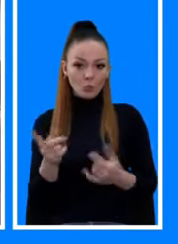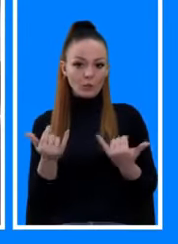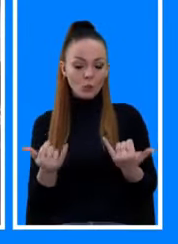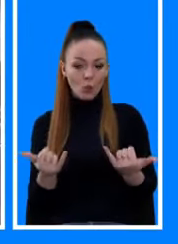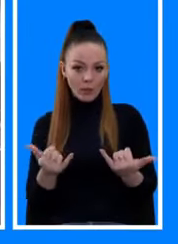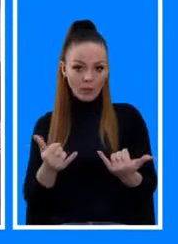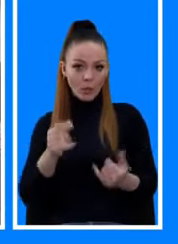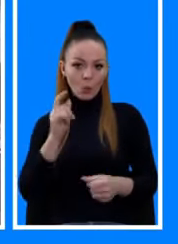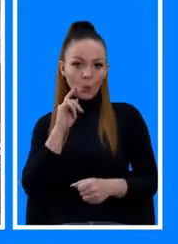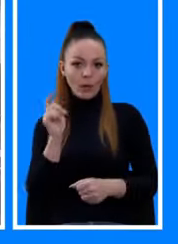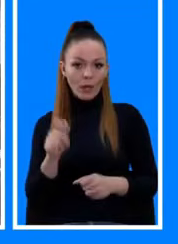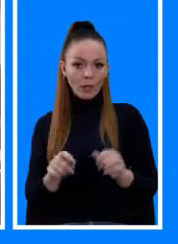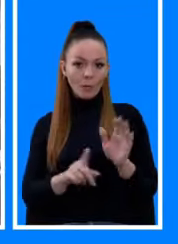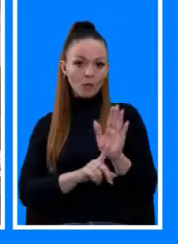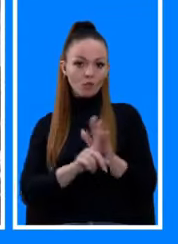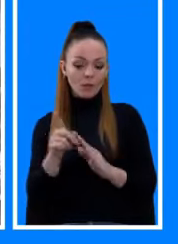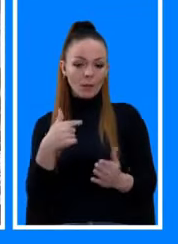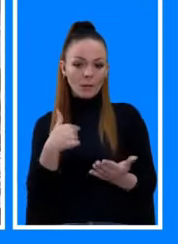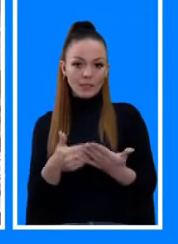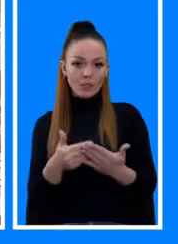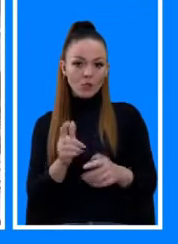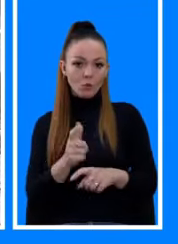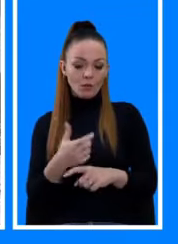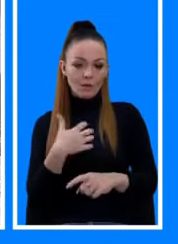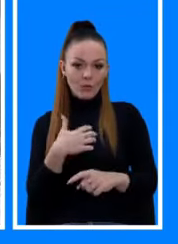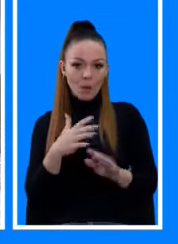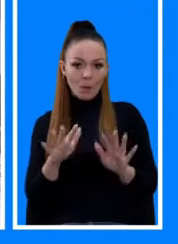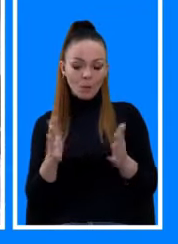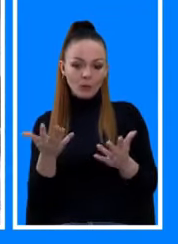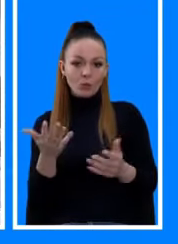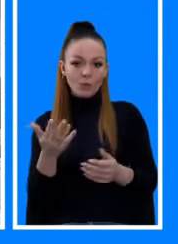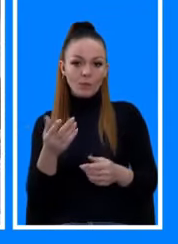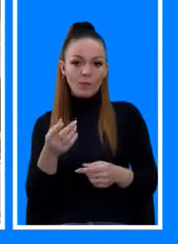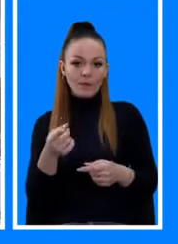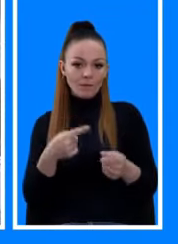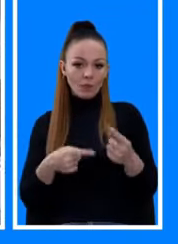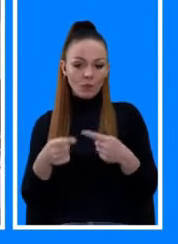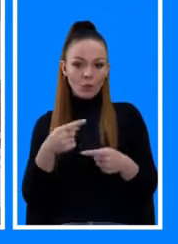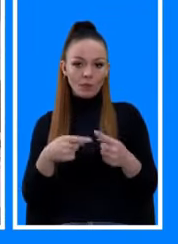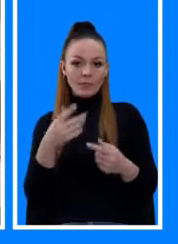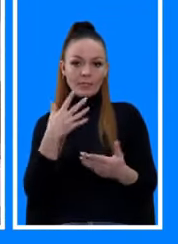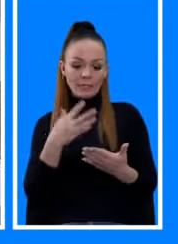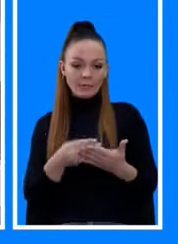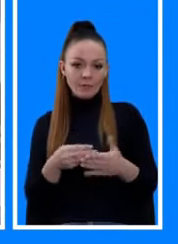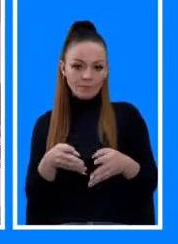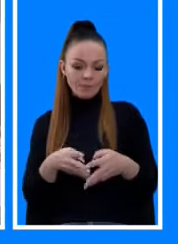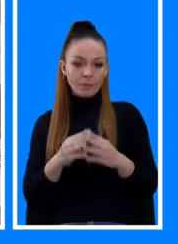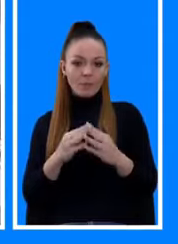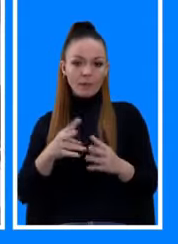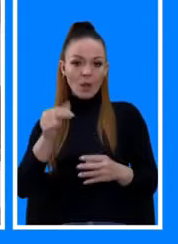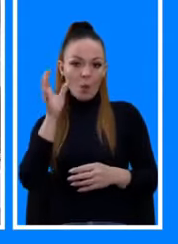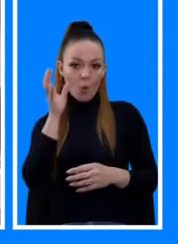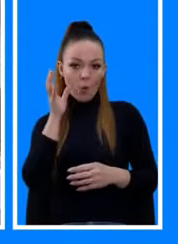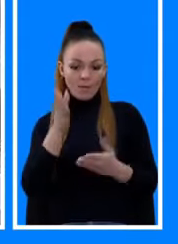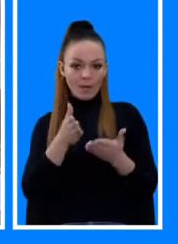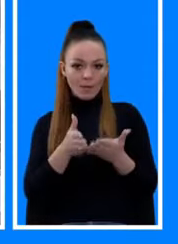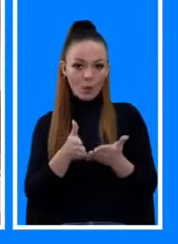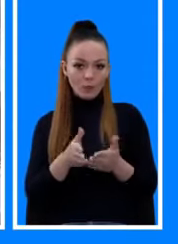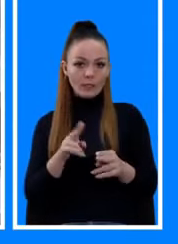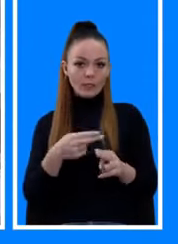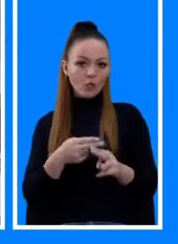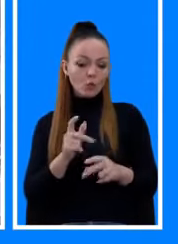Україна почала, мені здається, дуже важливу подію, відновлювати свій науковий флот. Мені здається, що це дуже